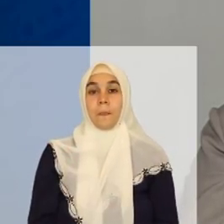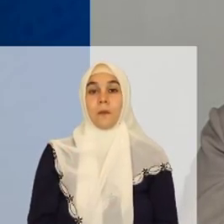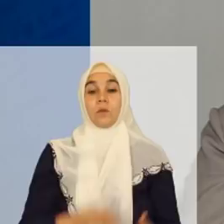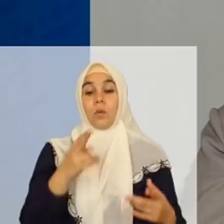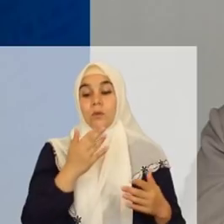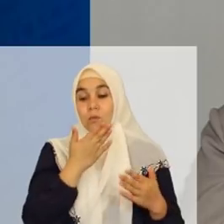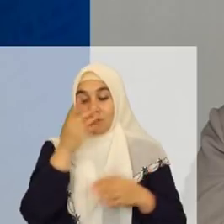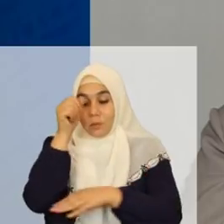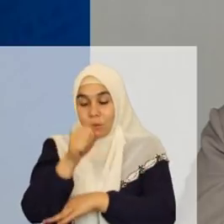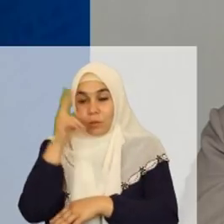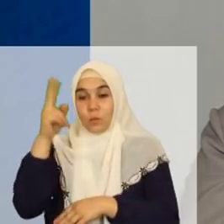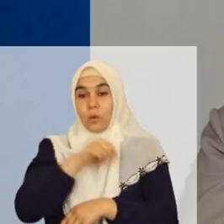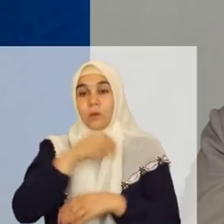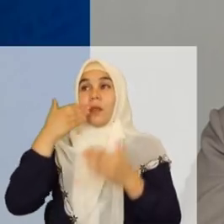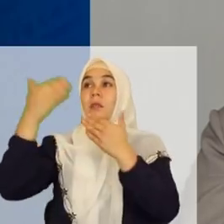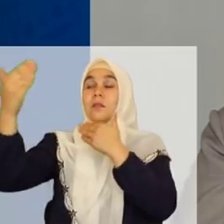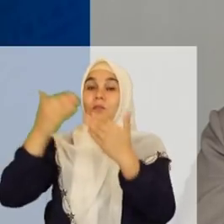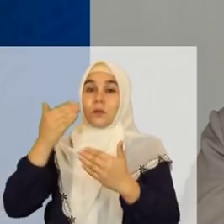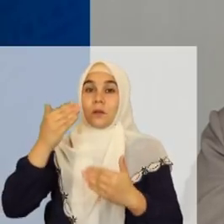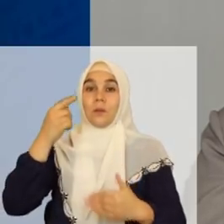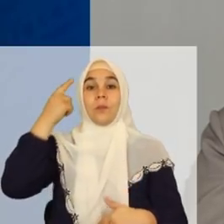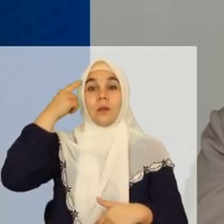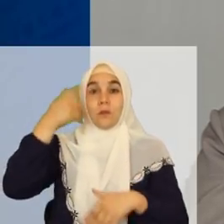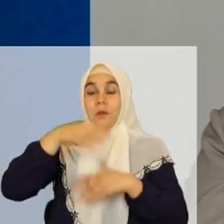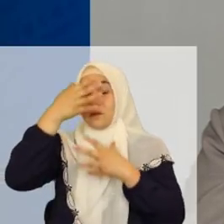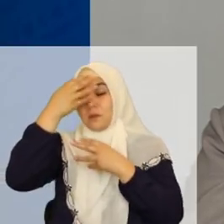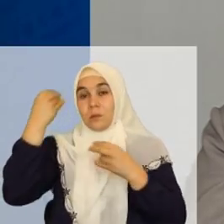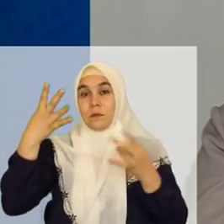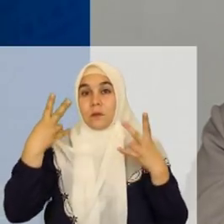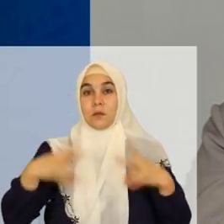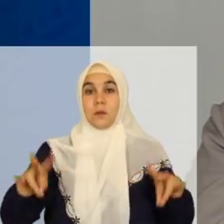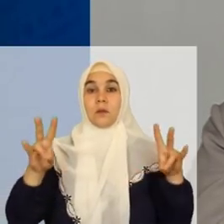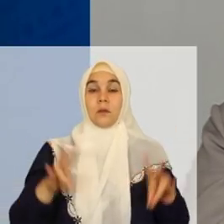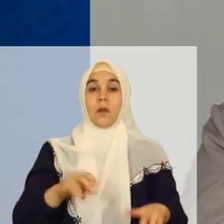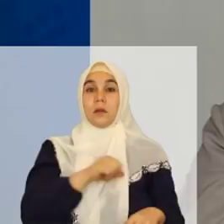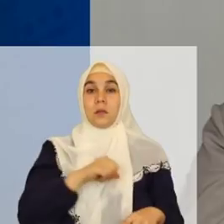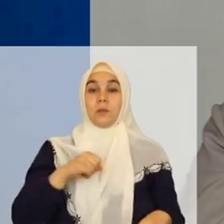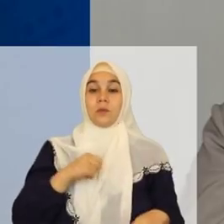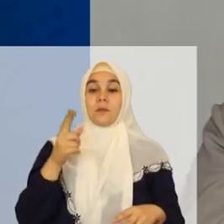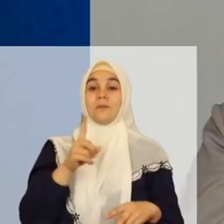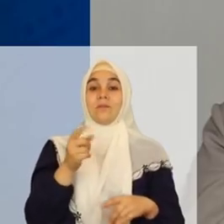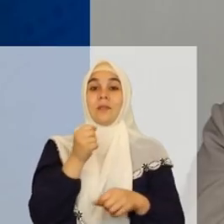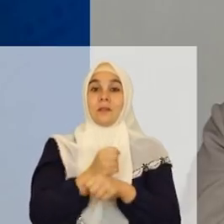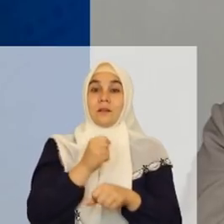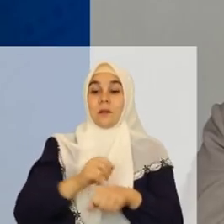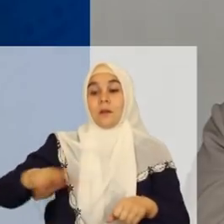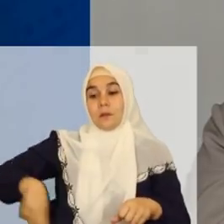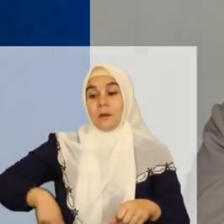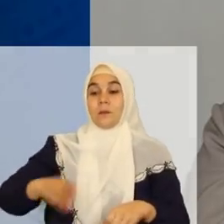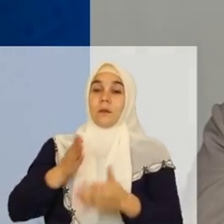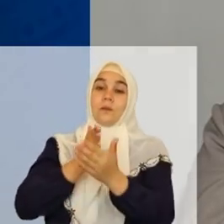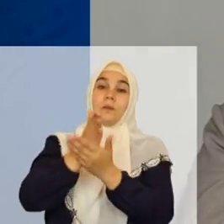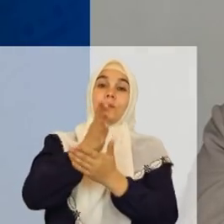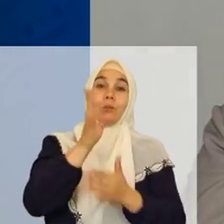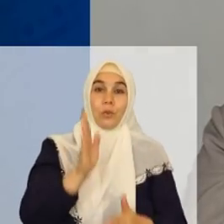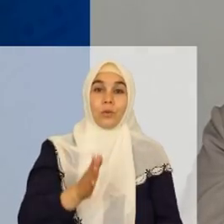Namoz o'qiyotgan odam Alloh bilan munojaat qilayotganligini unutmaslik kerak. O'zingiz bir kichkinagina korxonani rahbarini